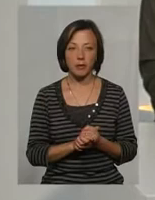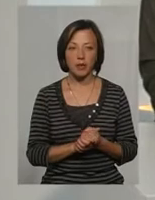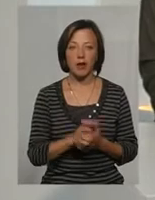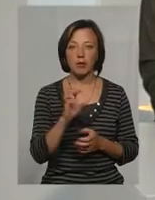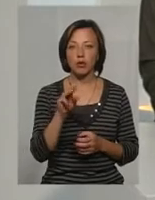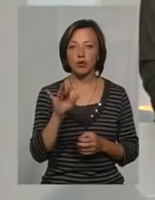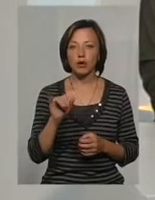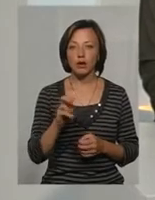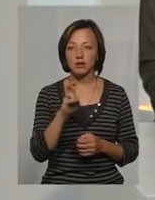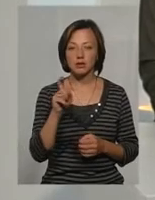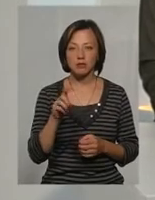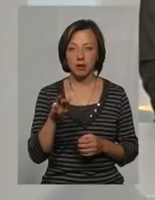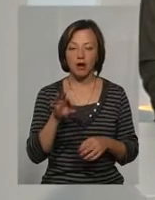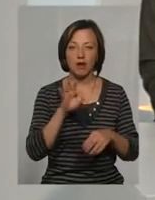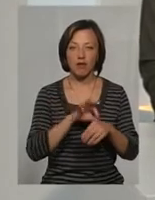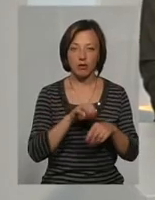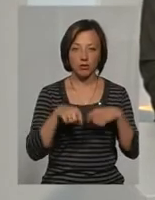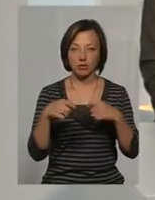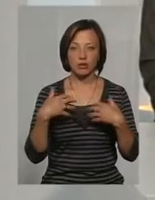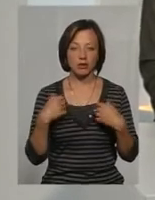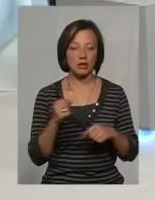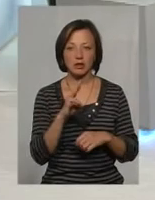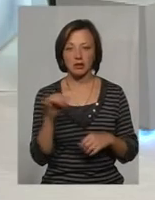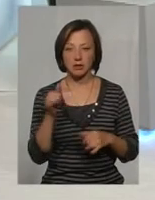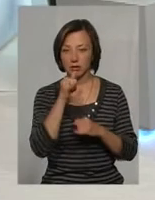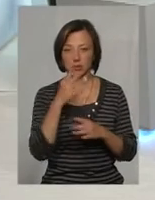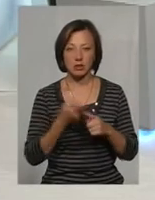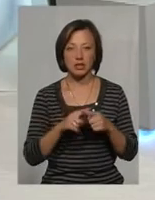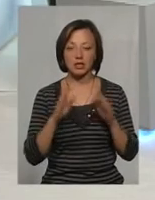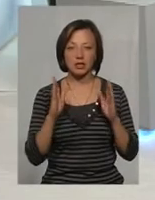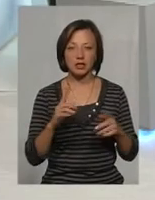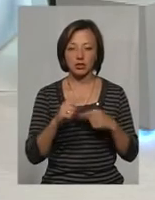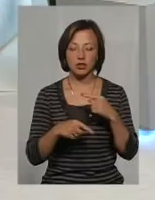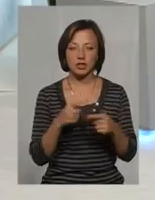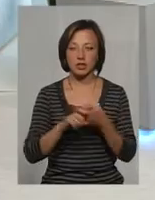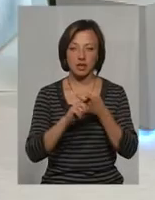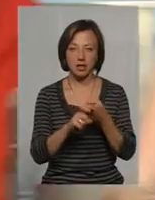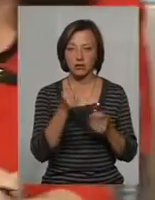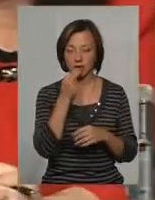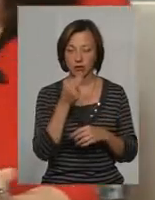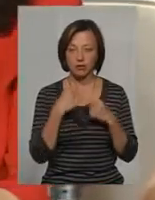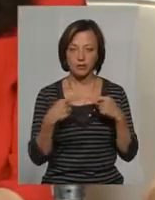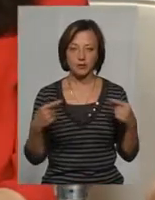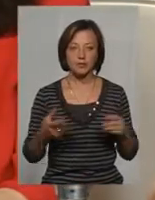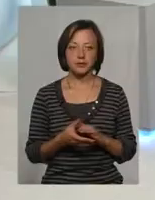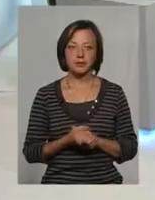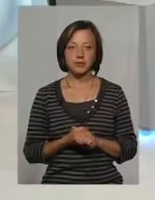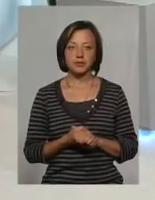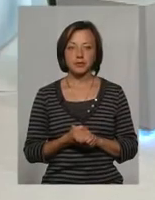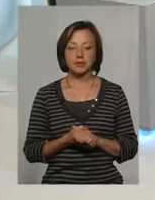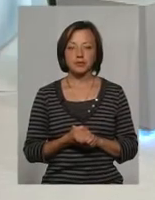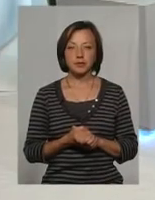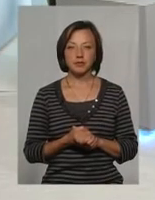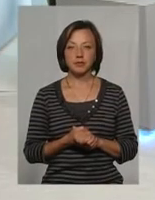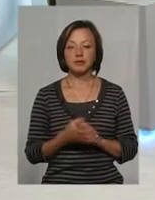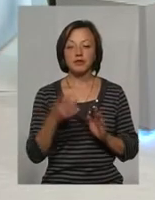може передаватись від хворого до здорового людини? Ні, не може. Це тільки через... Тільки харчовий продукт, який